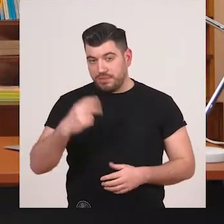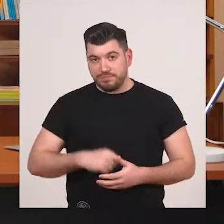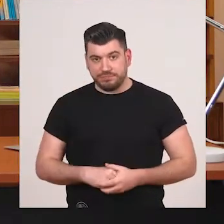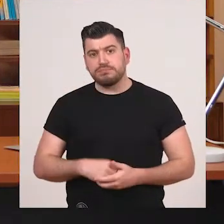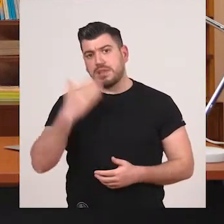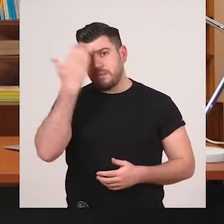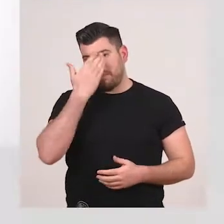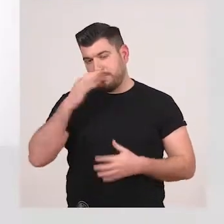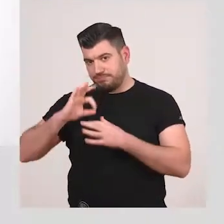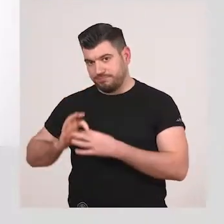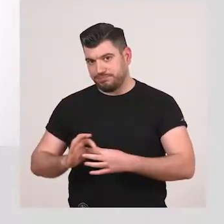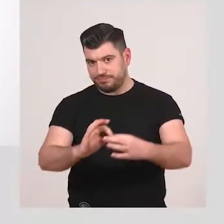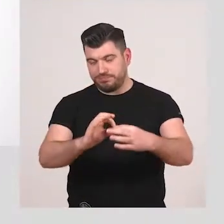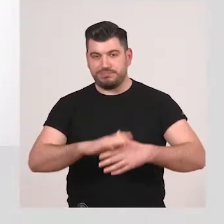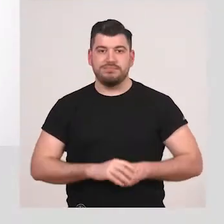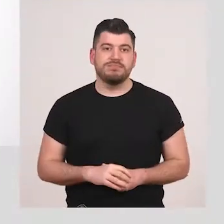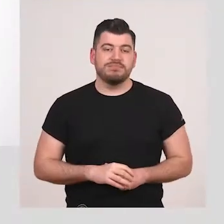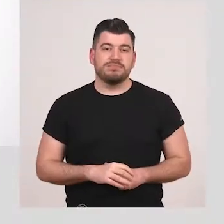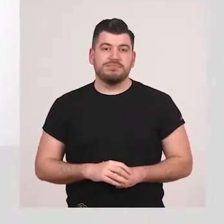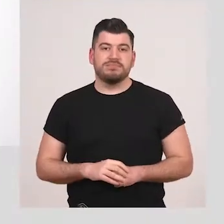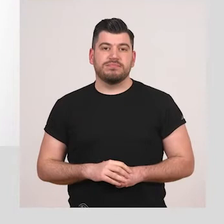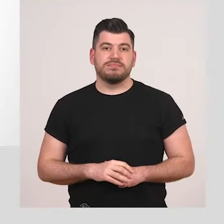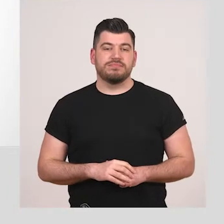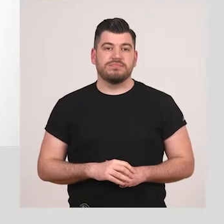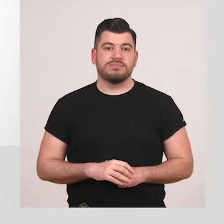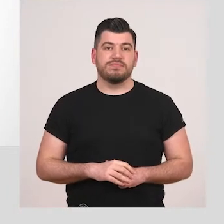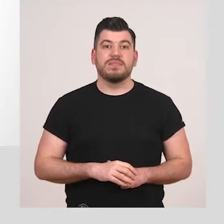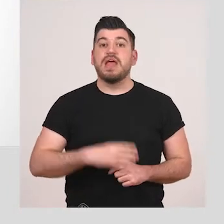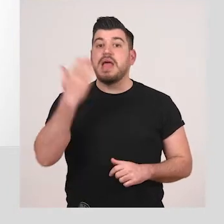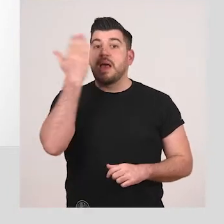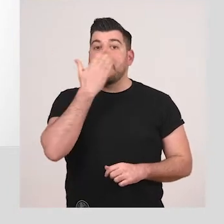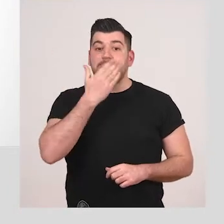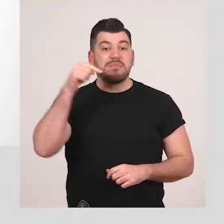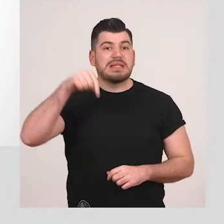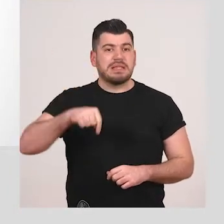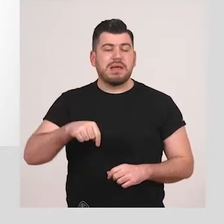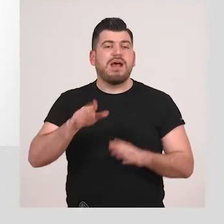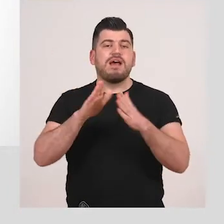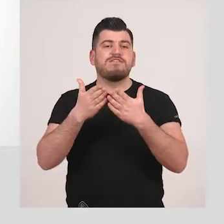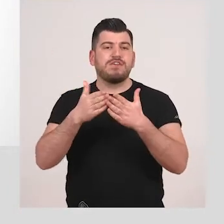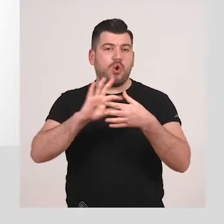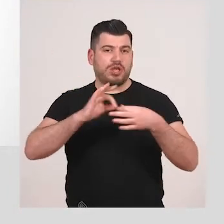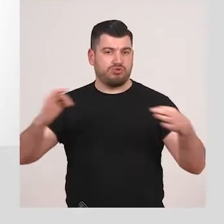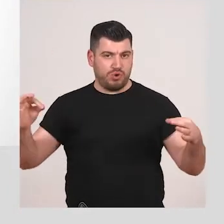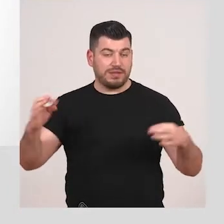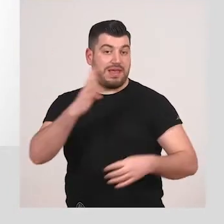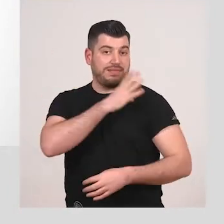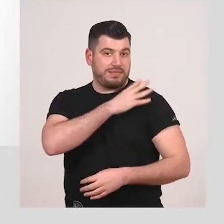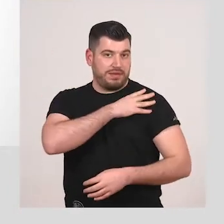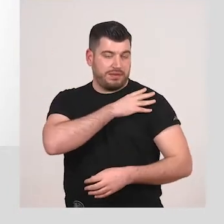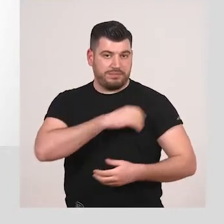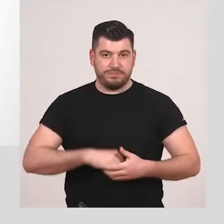το μάθημά μας. Το μάθημά μας σήμερα είναι από το βιβλίο της ιστορίας της τετάρτης